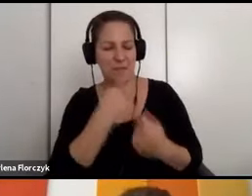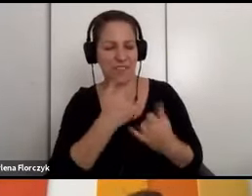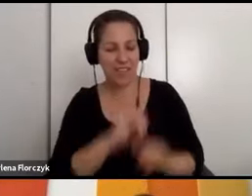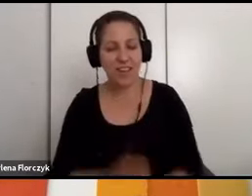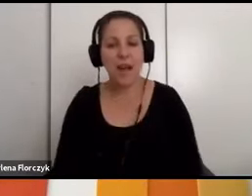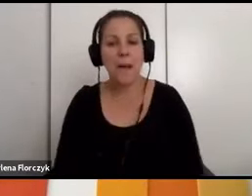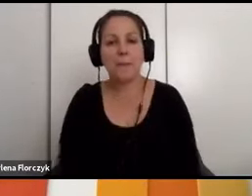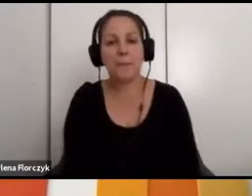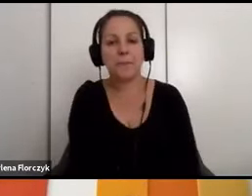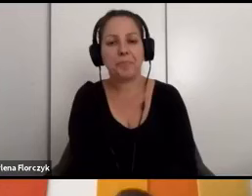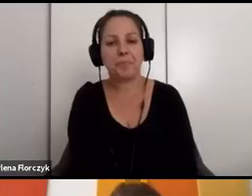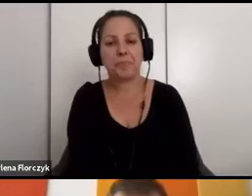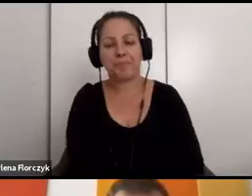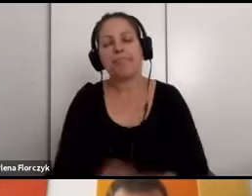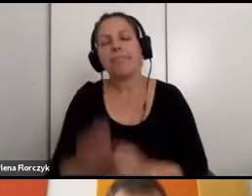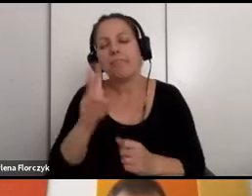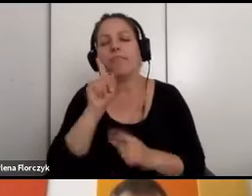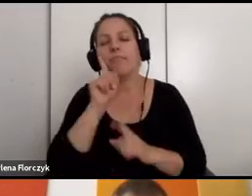Ale tak serio,